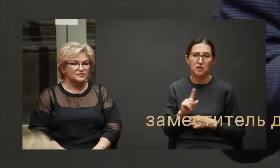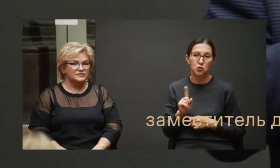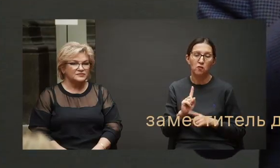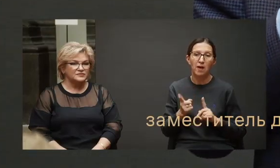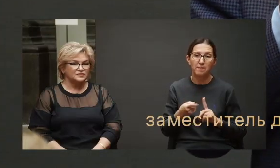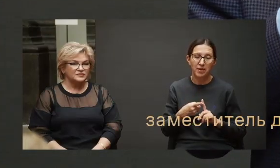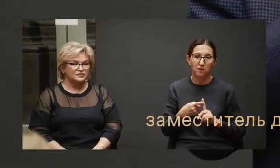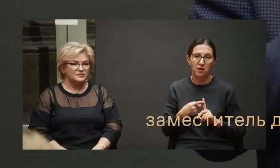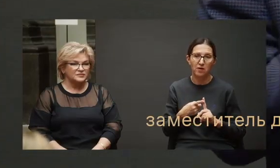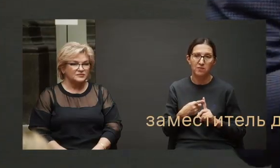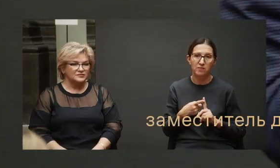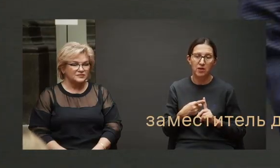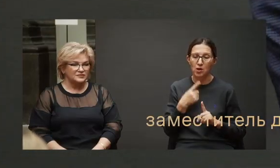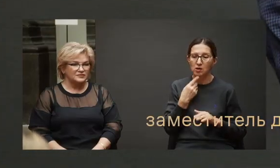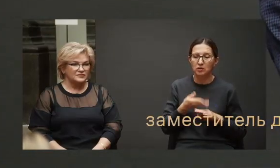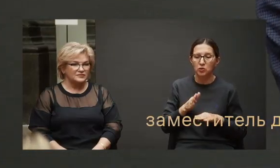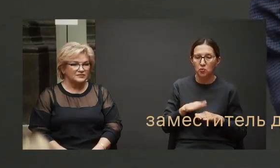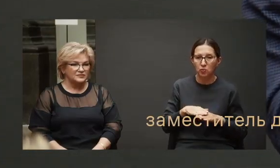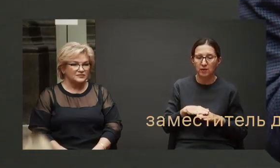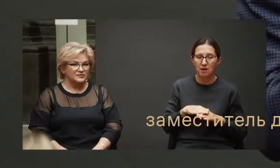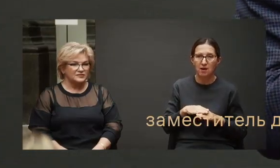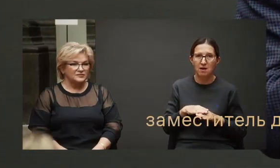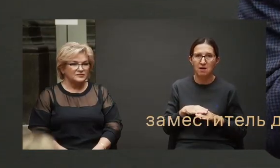во-первых, трудно отделаться от того, что